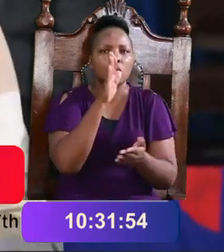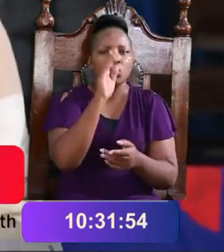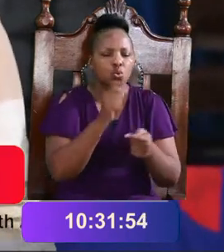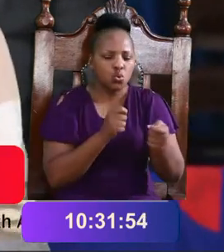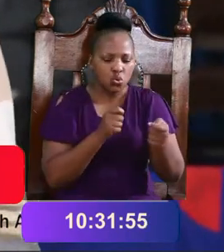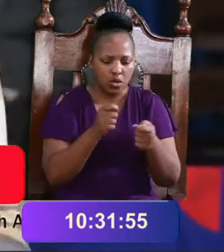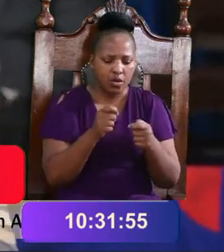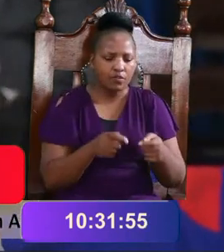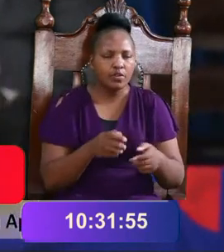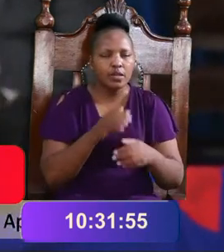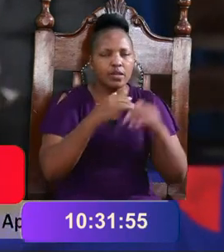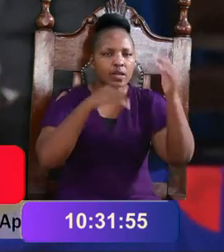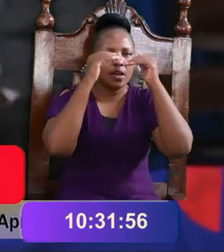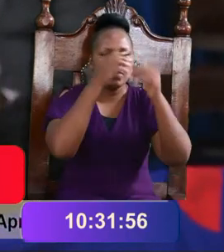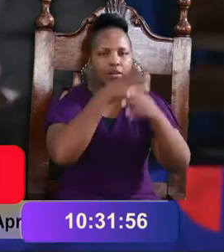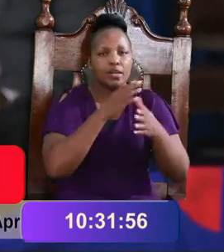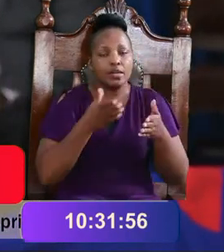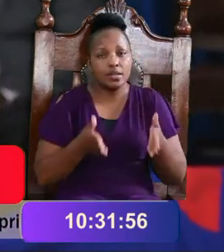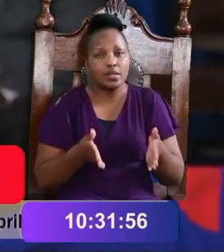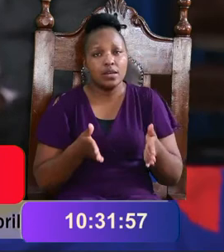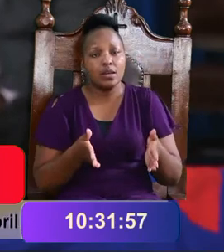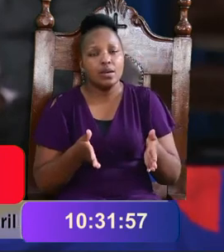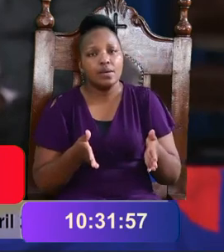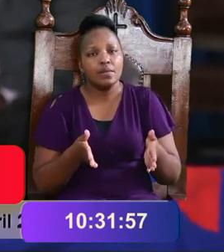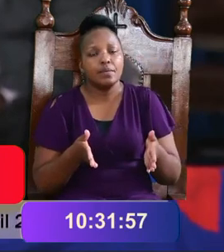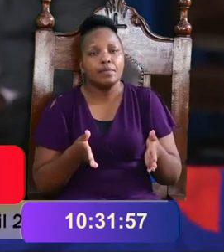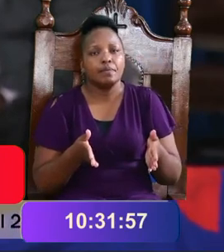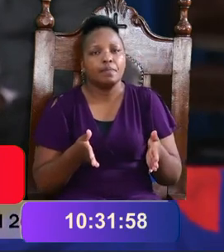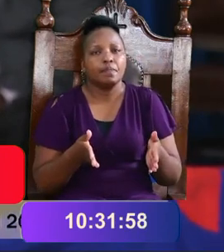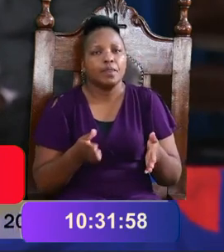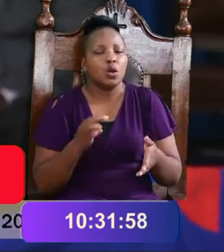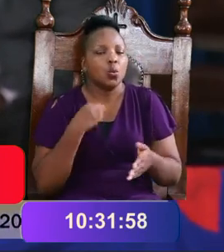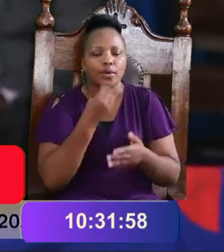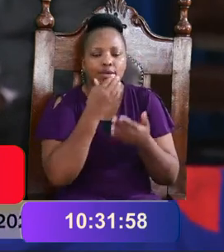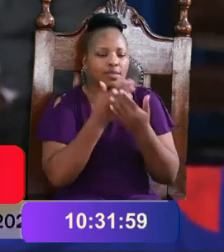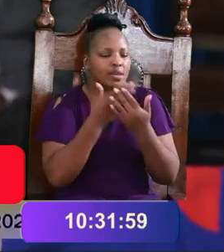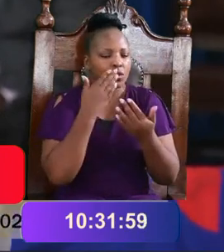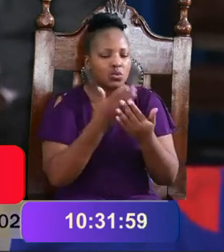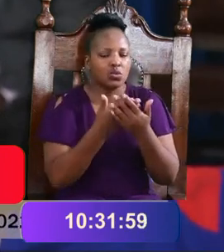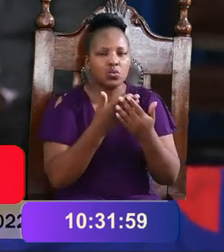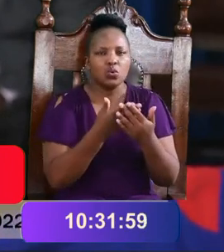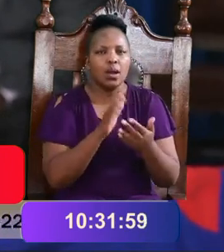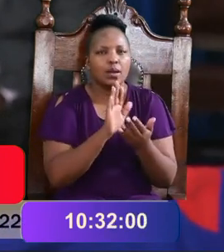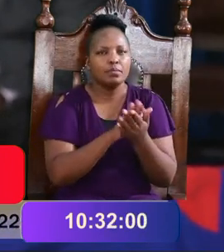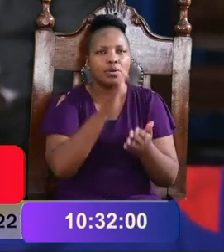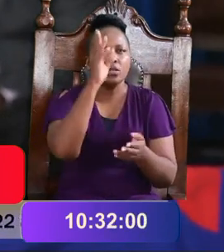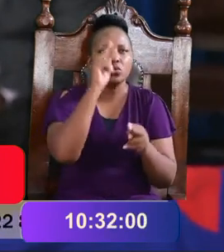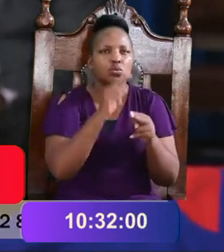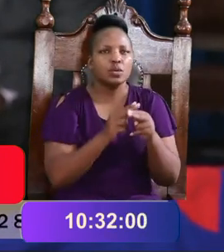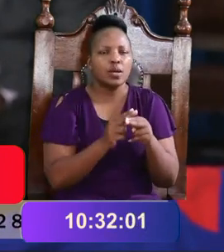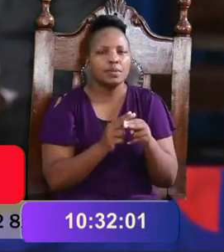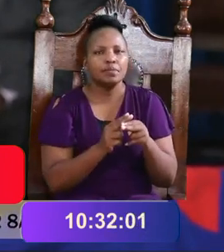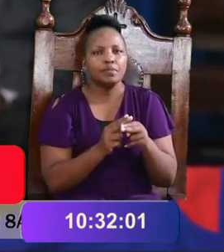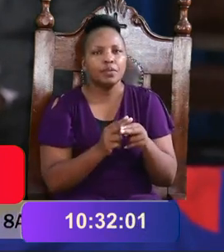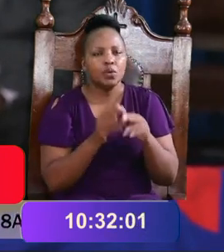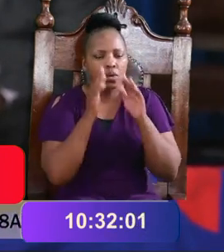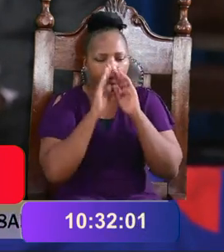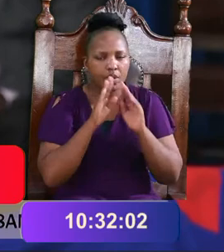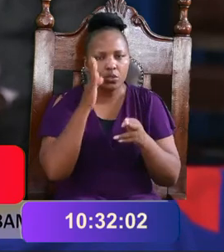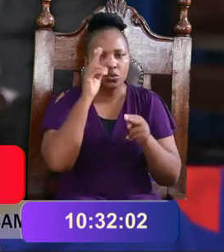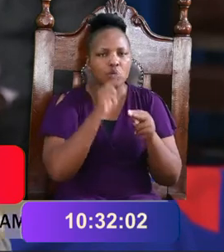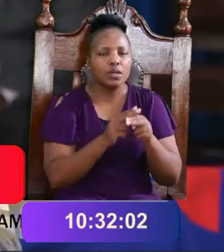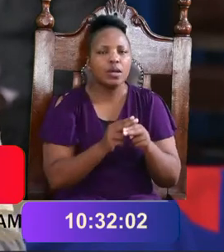unatawala mbinguni na chini na hata chini ya duniani. Tuakushukuru na tualitukuza jina lako, tualibariki jina